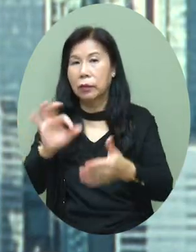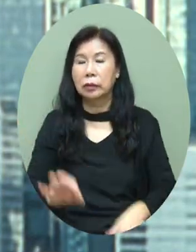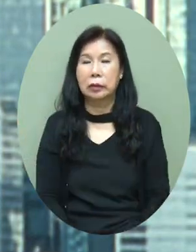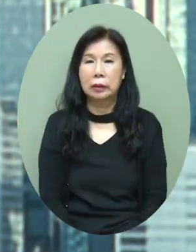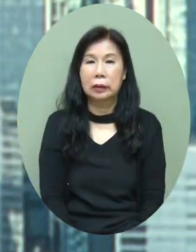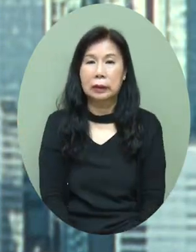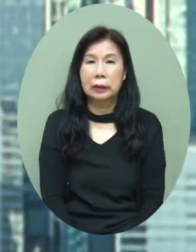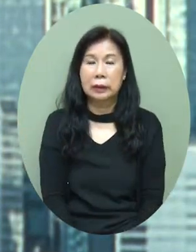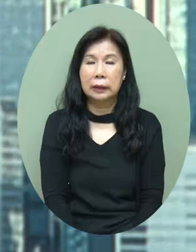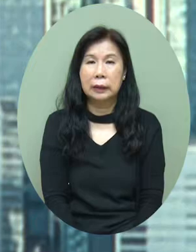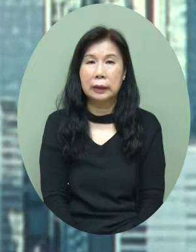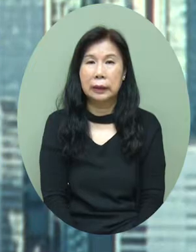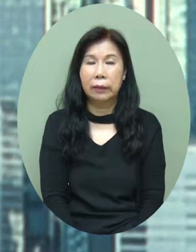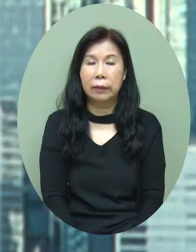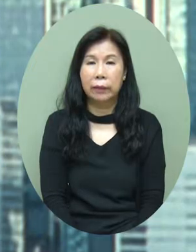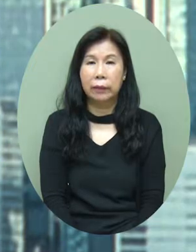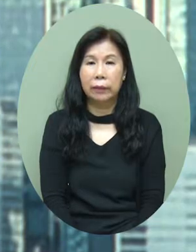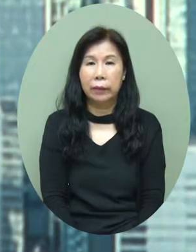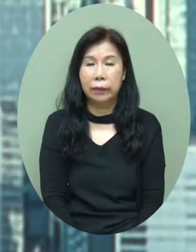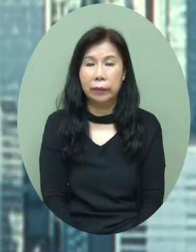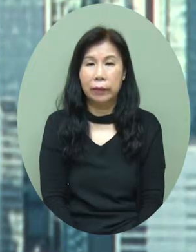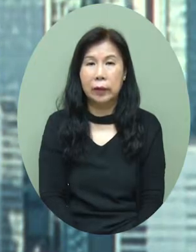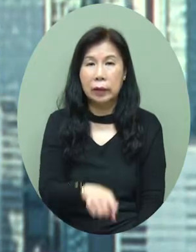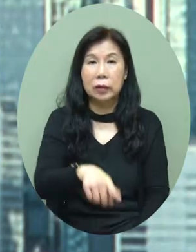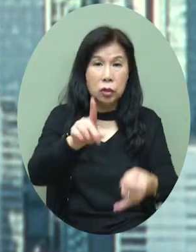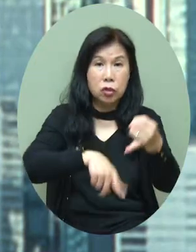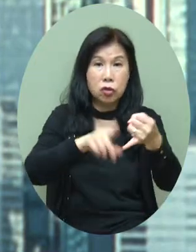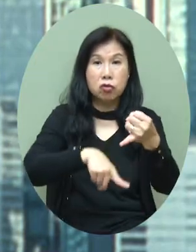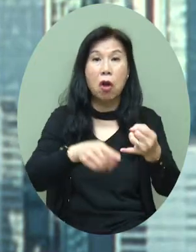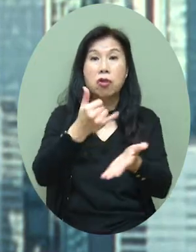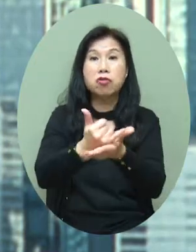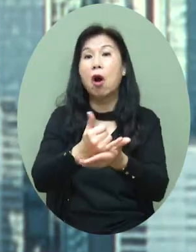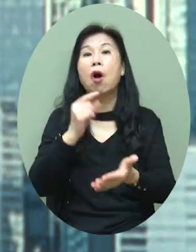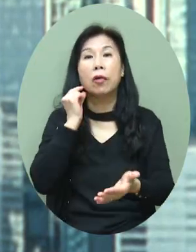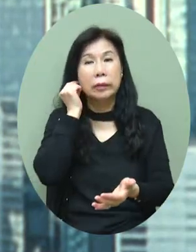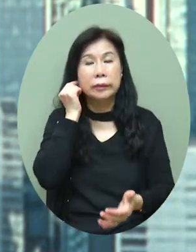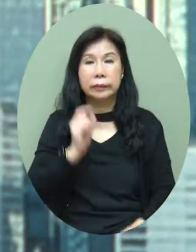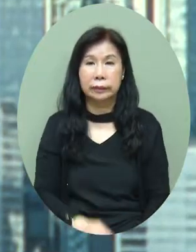好，咁或者嗰位最後嗰行嗰位女士。